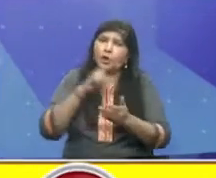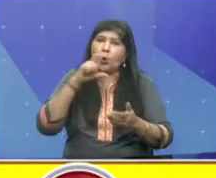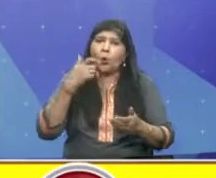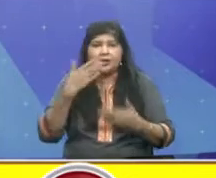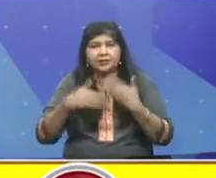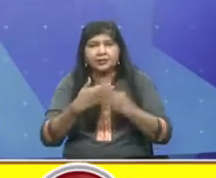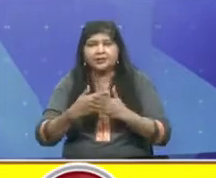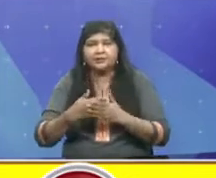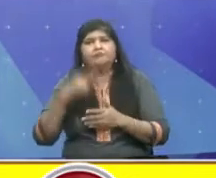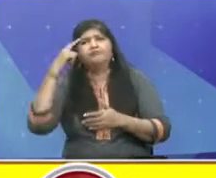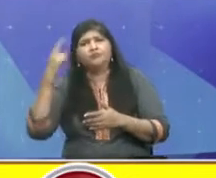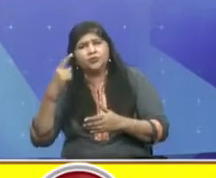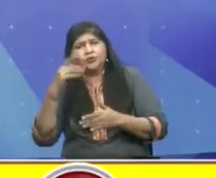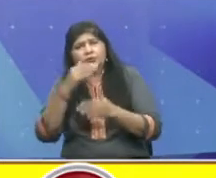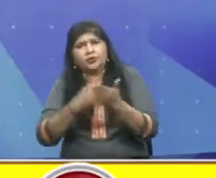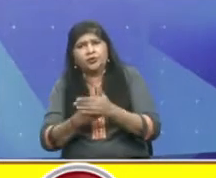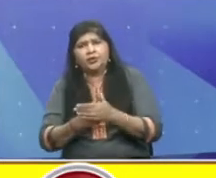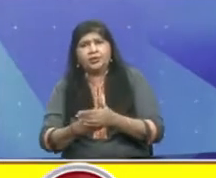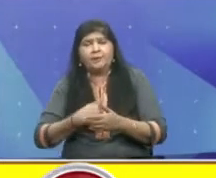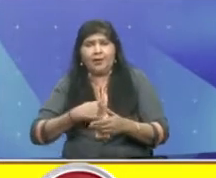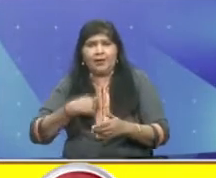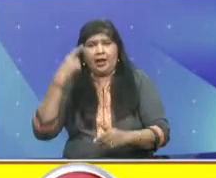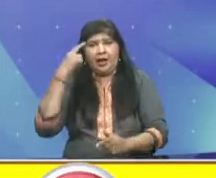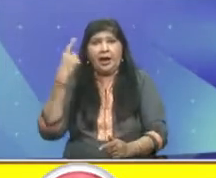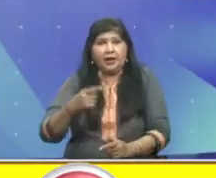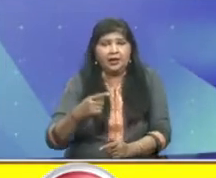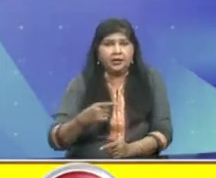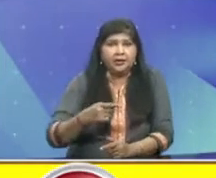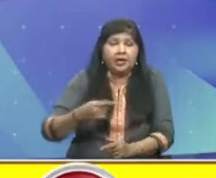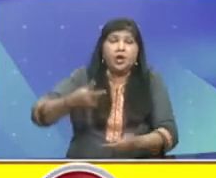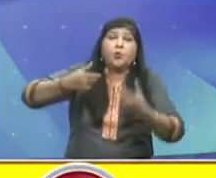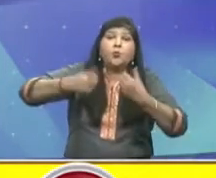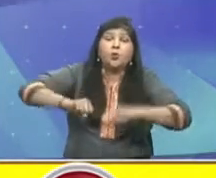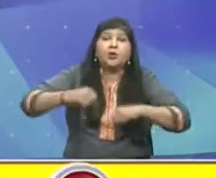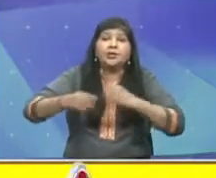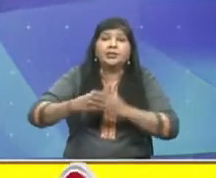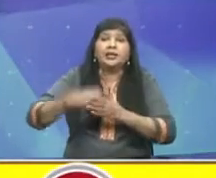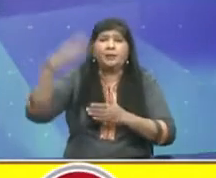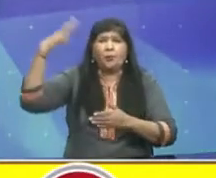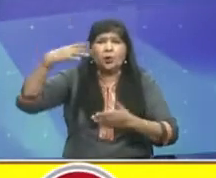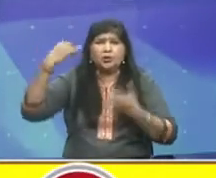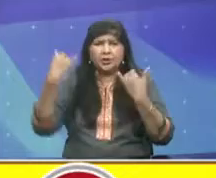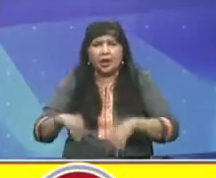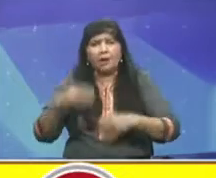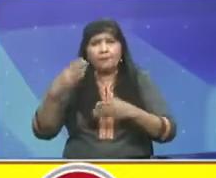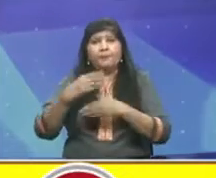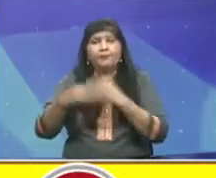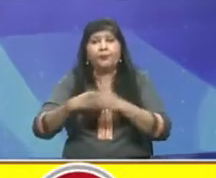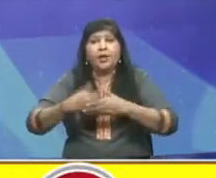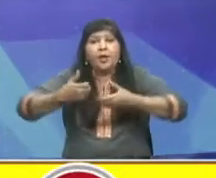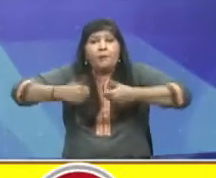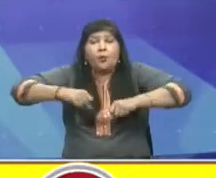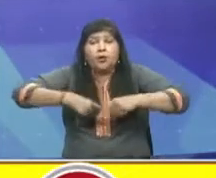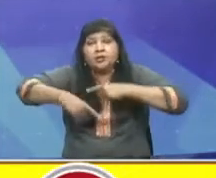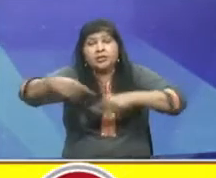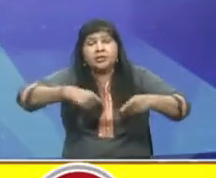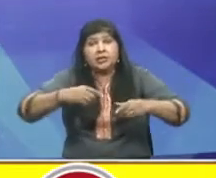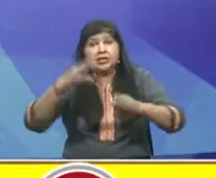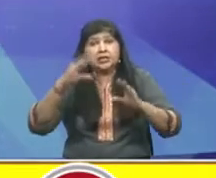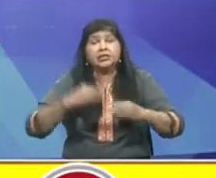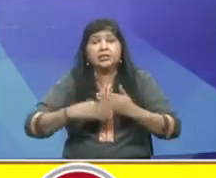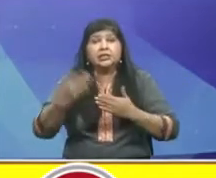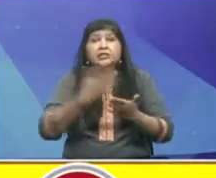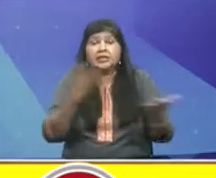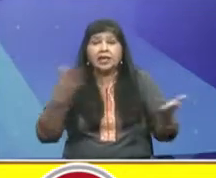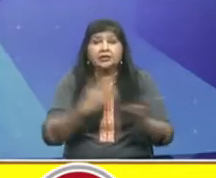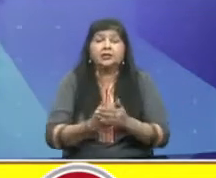में हम लोगों ने ये सब सोचा, और ये मेरा आइडिया था कि मेरा मोटरसाइकिल का एटलीस्ट पोल्यूशन कम हो जाए और माइलेज बढ़ जाए। अच्छा, पोल्यूशन कम